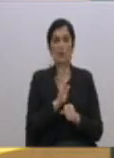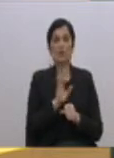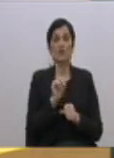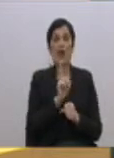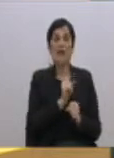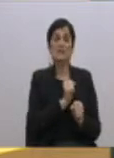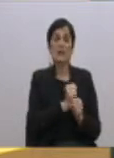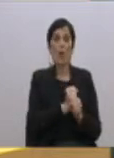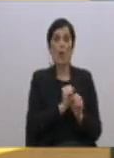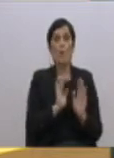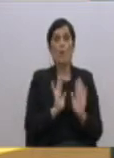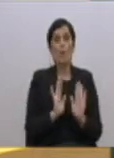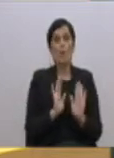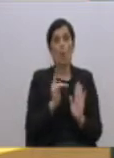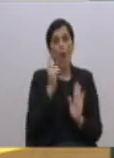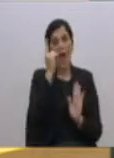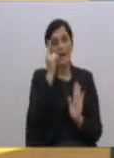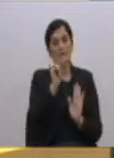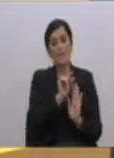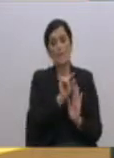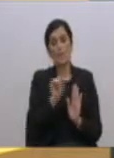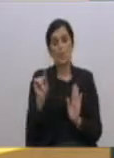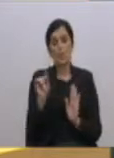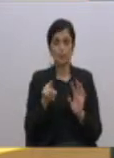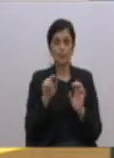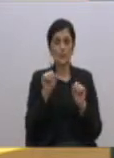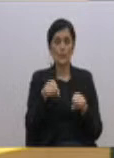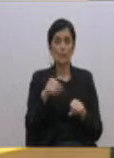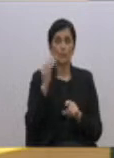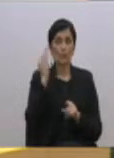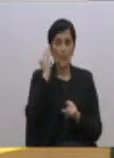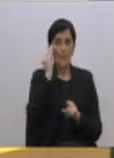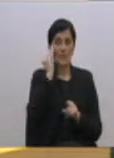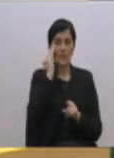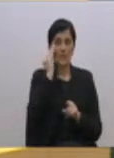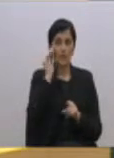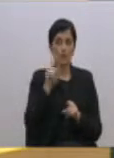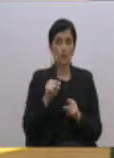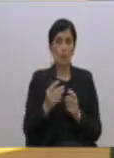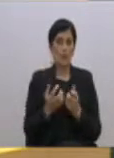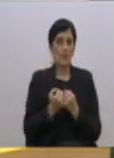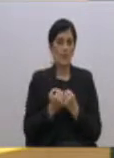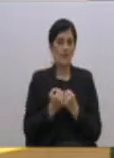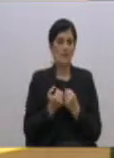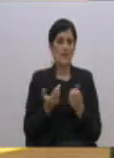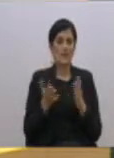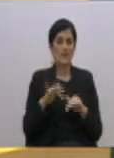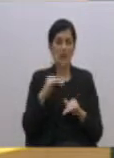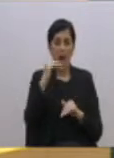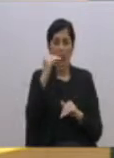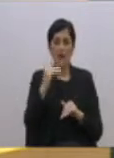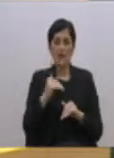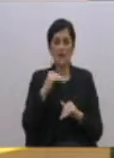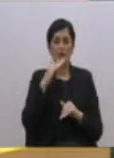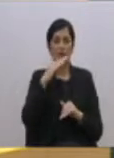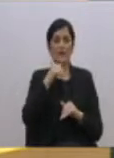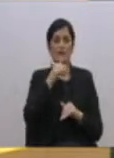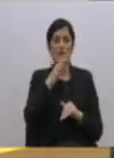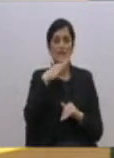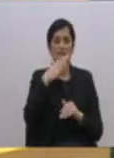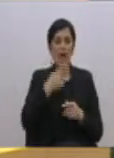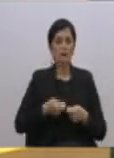da. Xolo da răz certi puncti agnicnes. Iis misagebat xolo da nărceni. Titcos xal șiaris gada